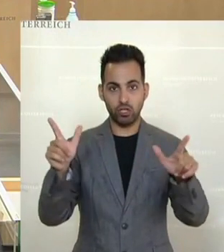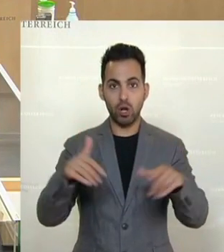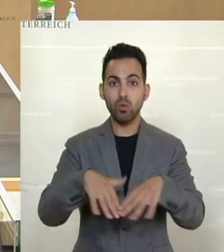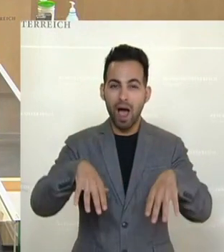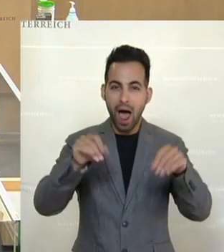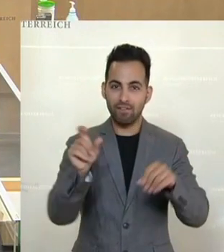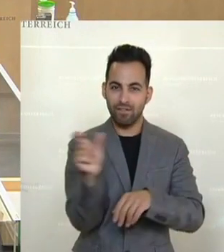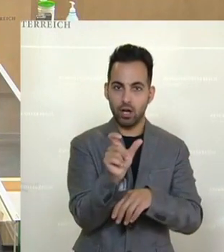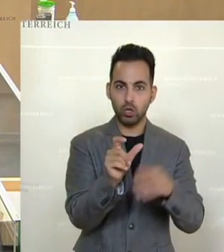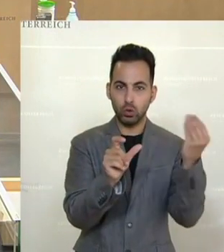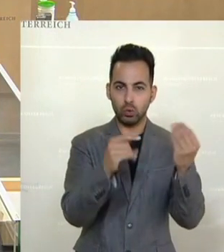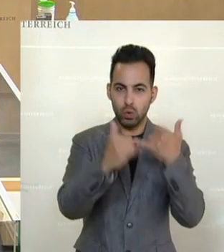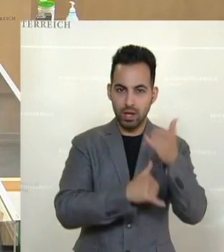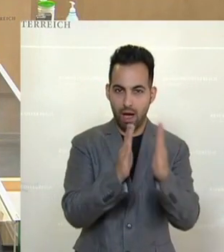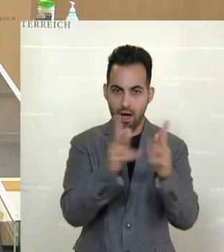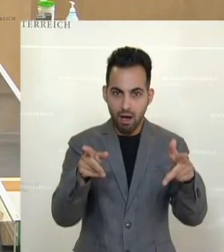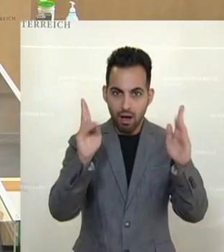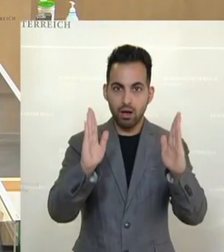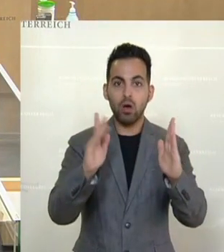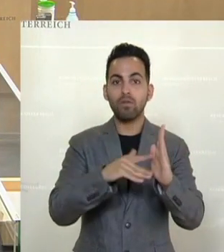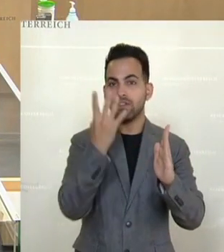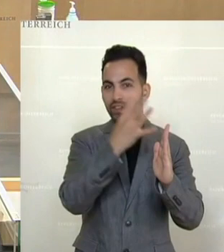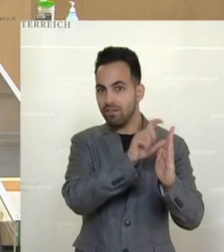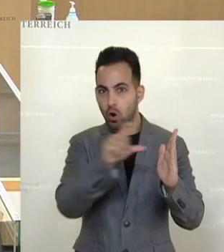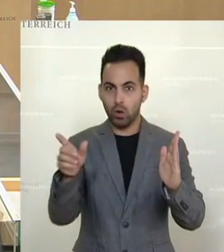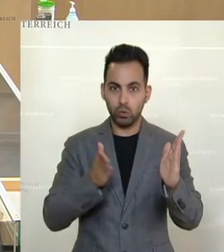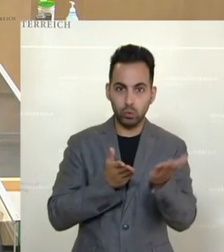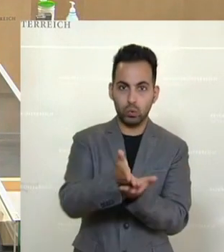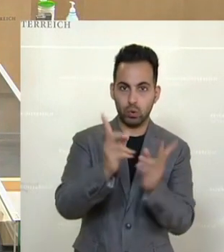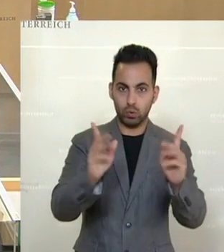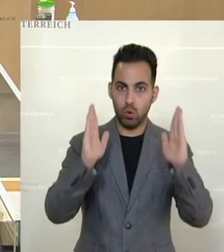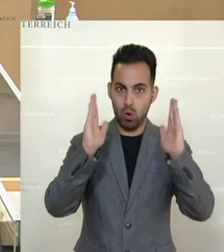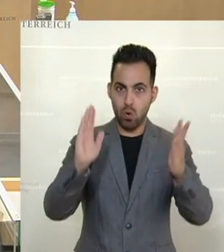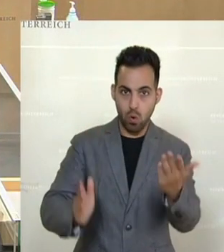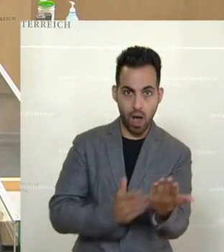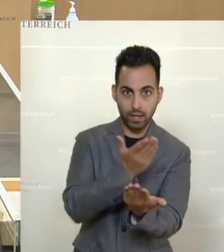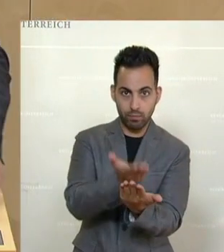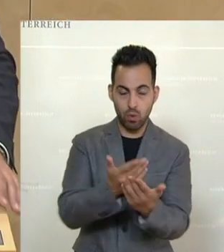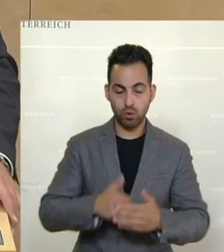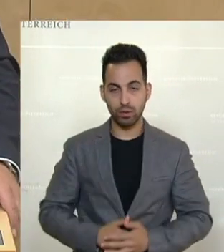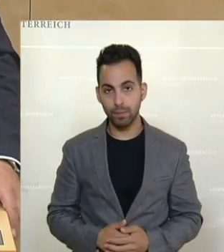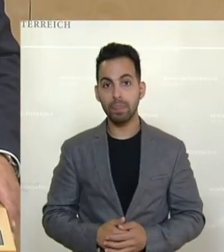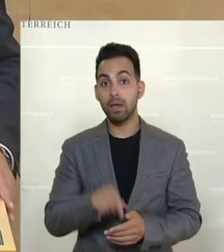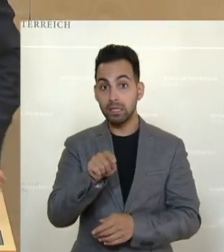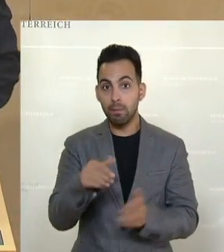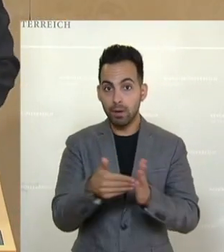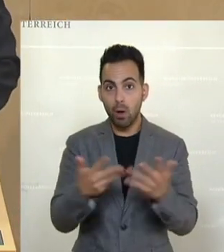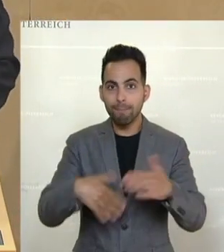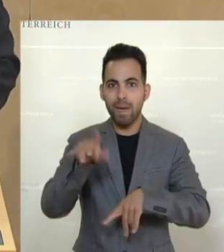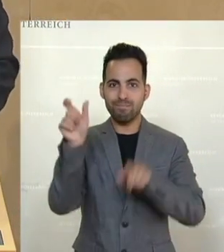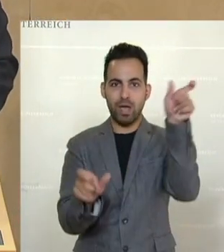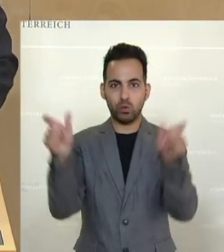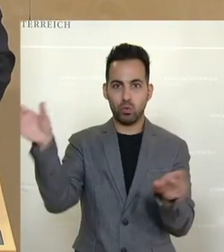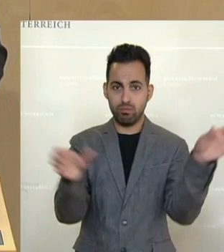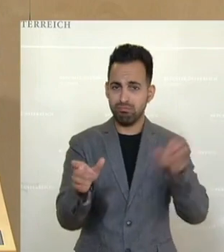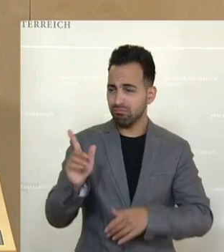Beginn des Schuljahres im Ausmaß von oder in der Dauer von 4 Wochen abhalten. Dazu braucht es mehr Personal. Ja,